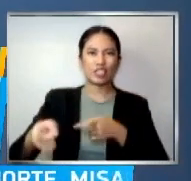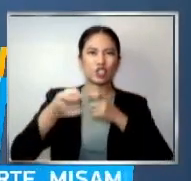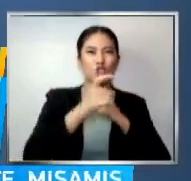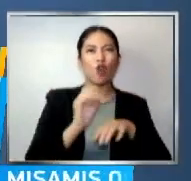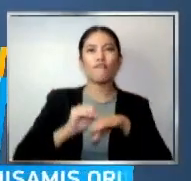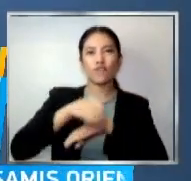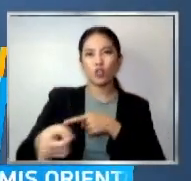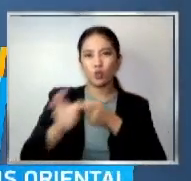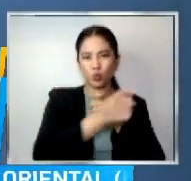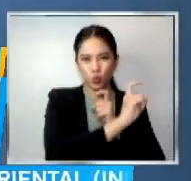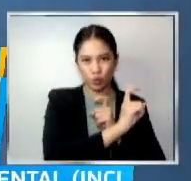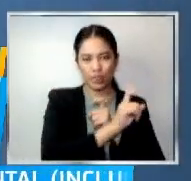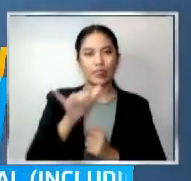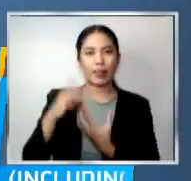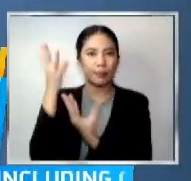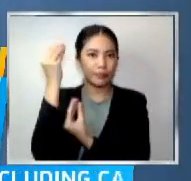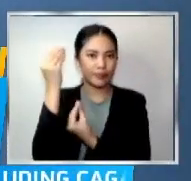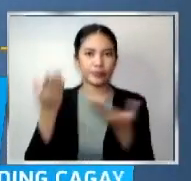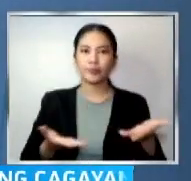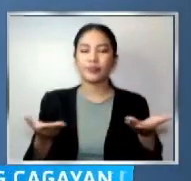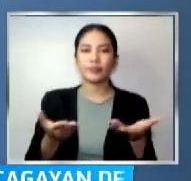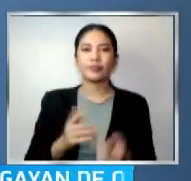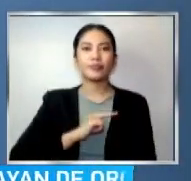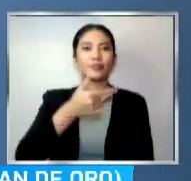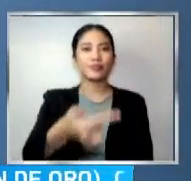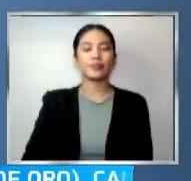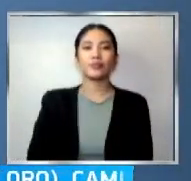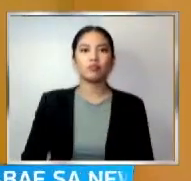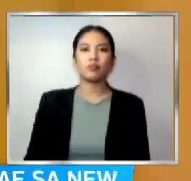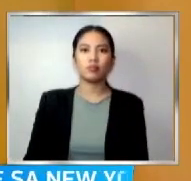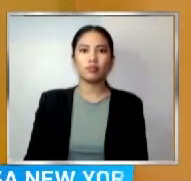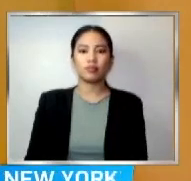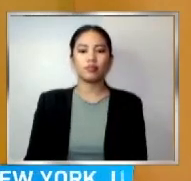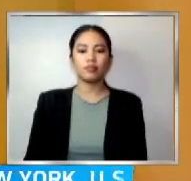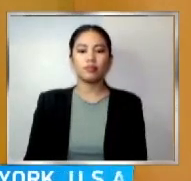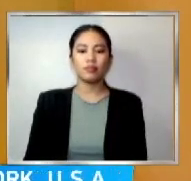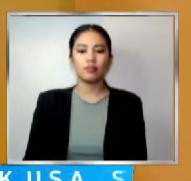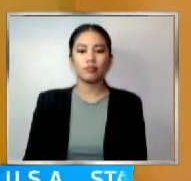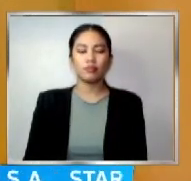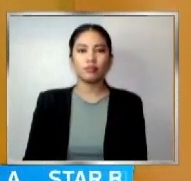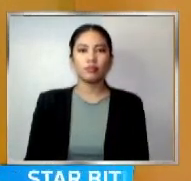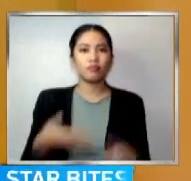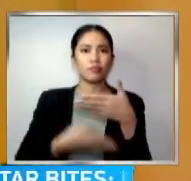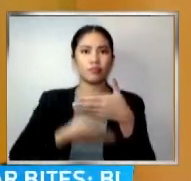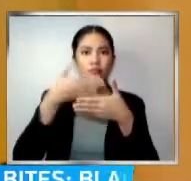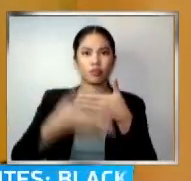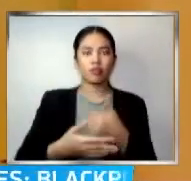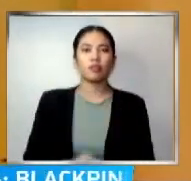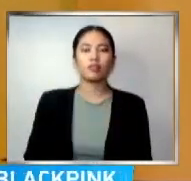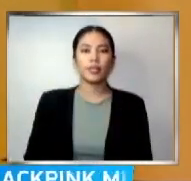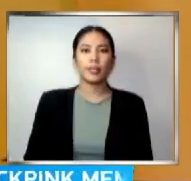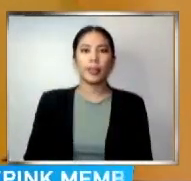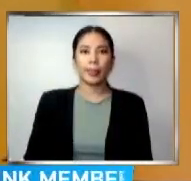rito sa Campo Aguinaldo, balik sa iyo, Rafi. Maraming salamat, Chino Gaston. Samantala, pumanaw na po ang